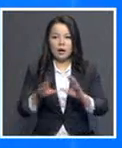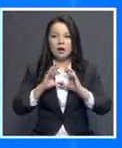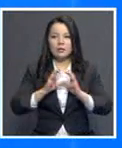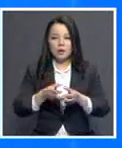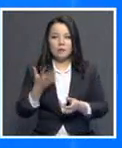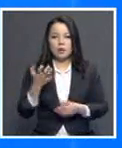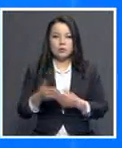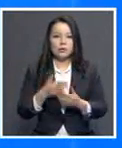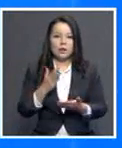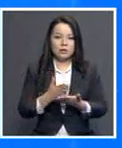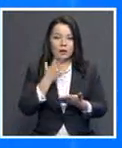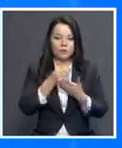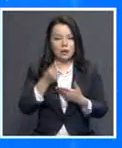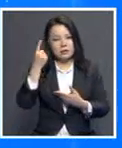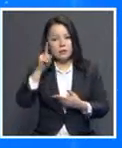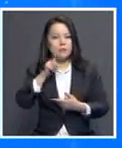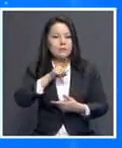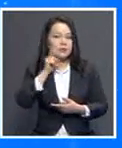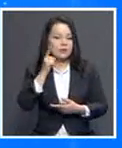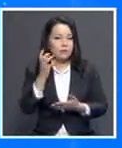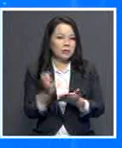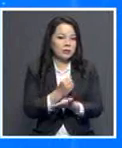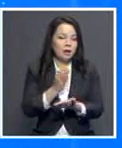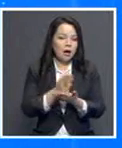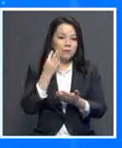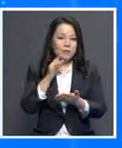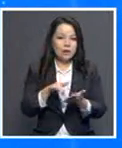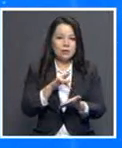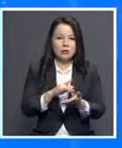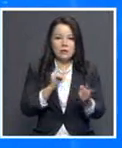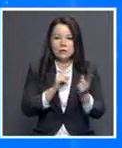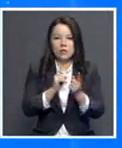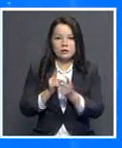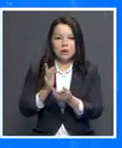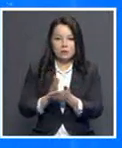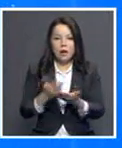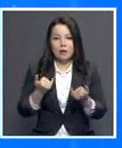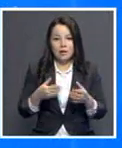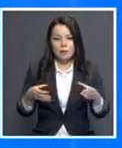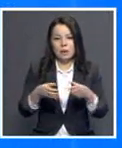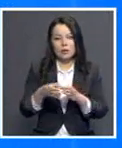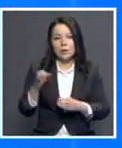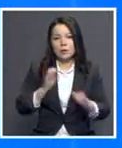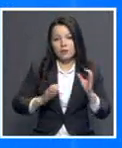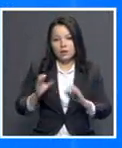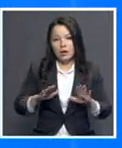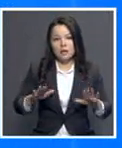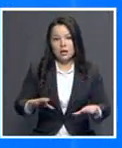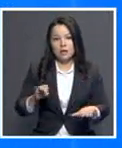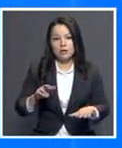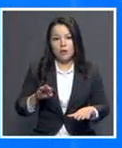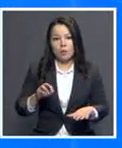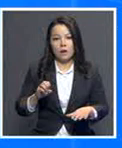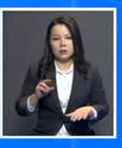Әлемнің 500-ге жуық жас өнертапқышы Алматы облысында бас қосты. Олар Сүлеймен Демирель атындағы университетте басталған Infomatrix